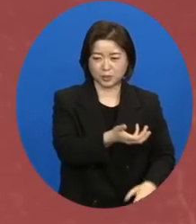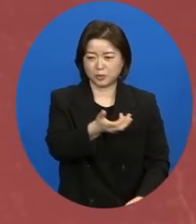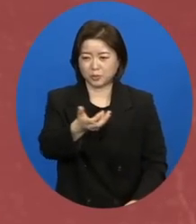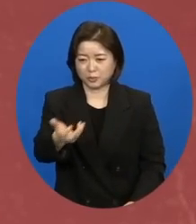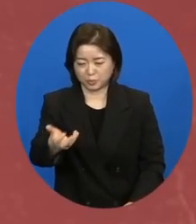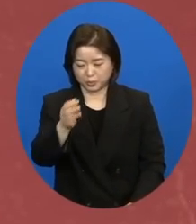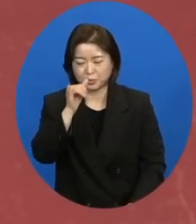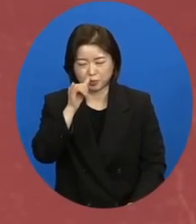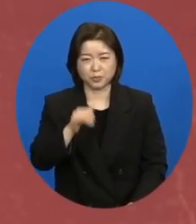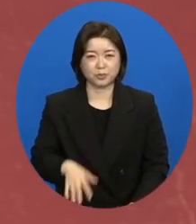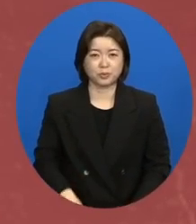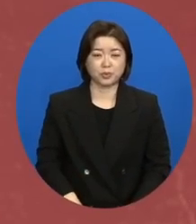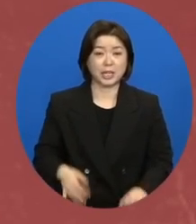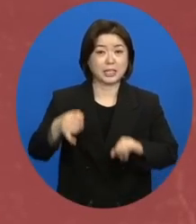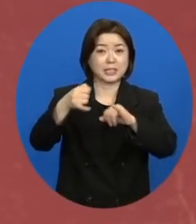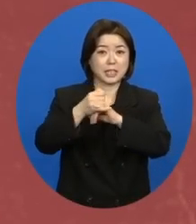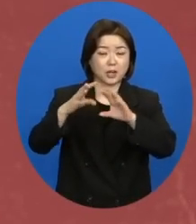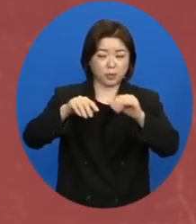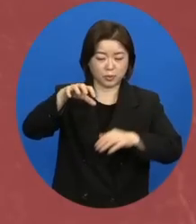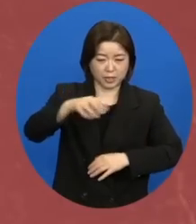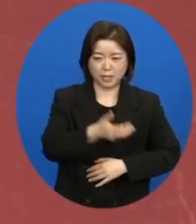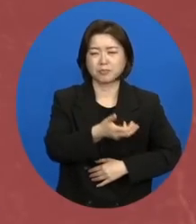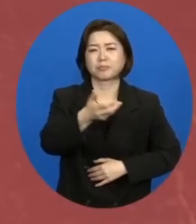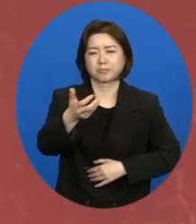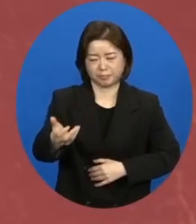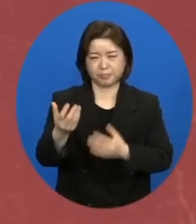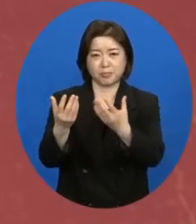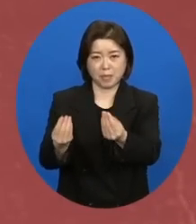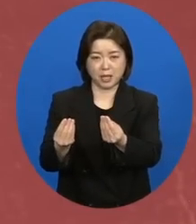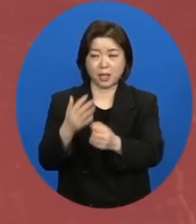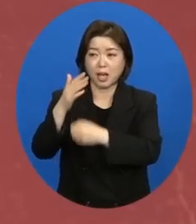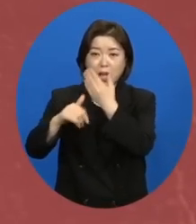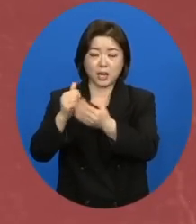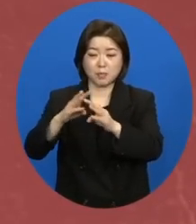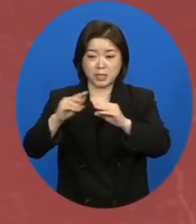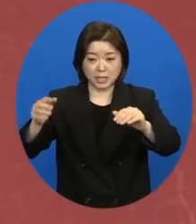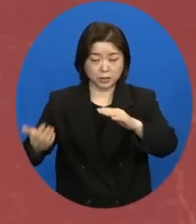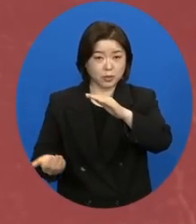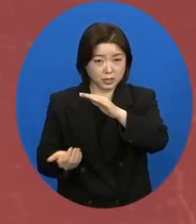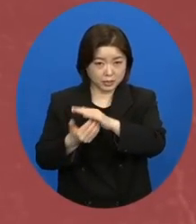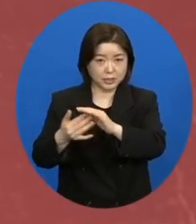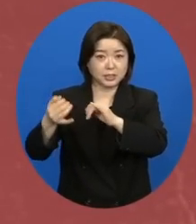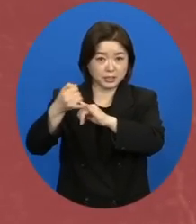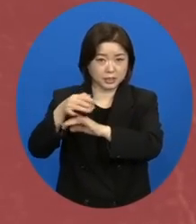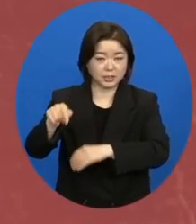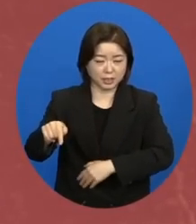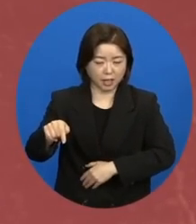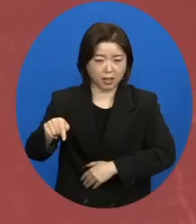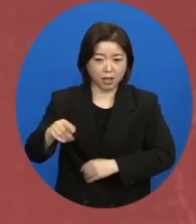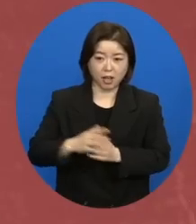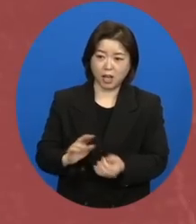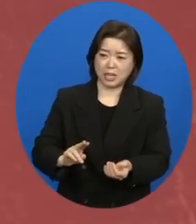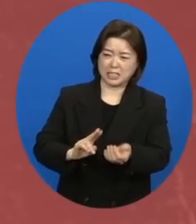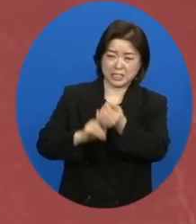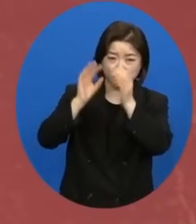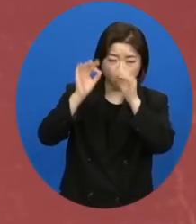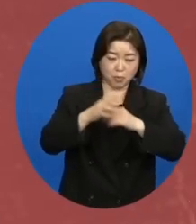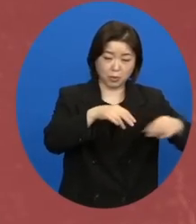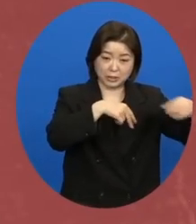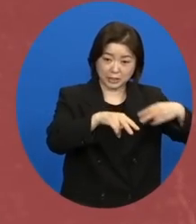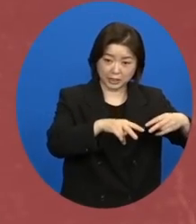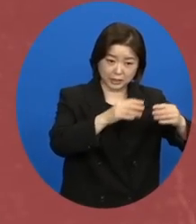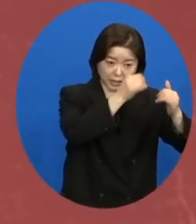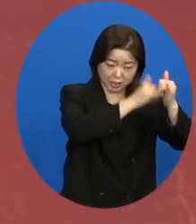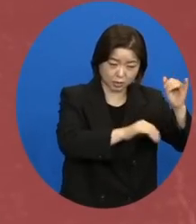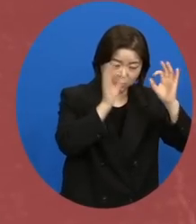거예요. 언약의 땅에 들어와서 하나님의 약속된 땅, 기적을 보고 사사기 역사를 보고 정복한 땅에